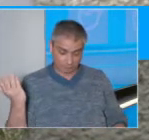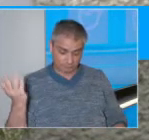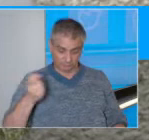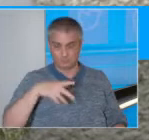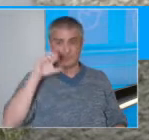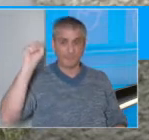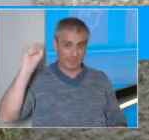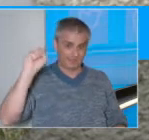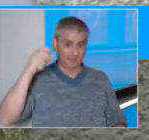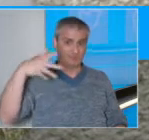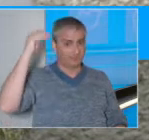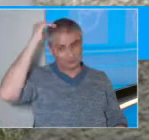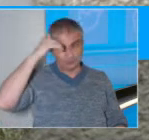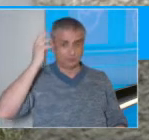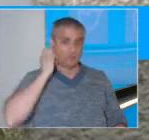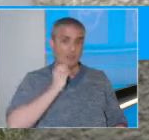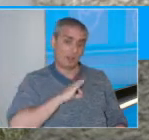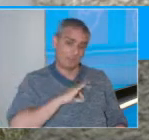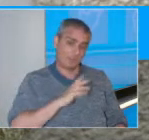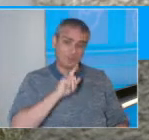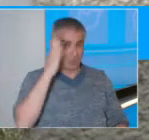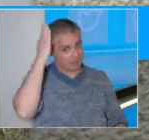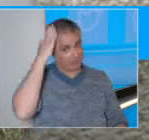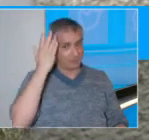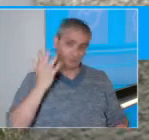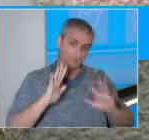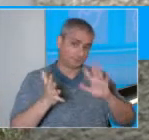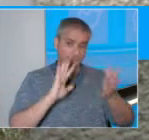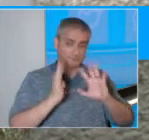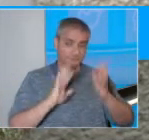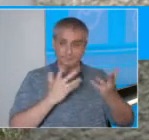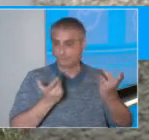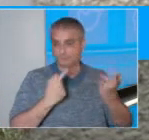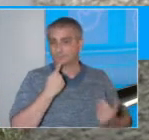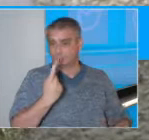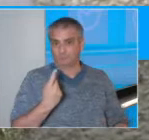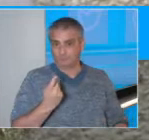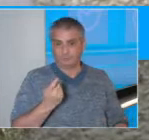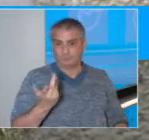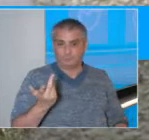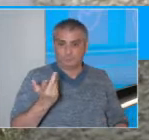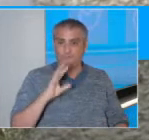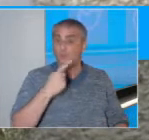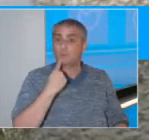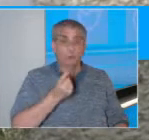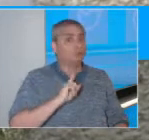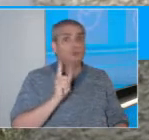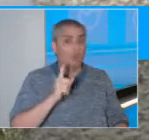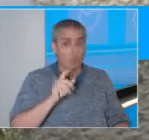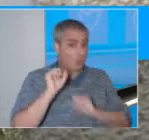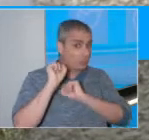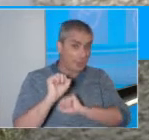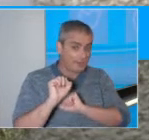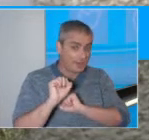גביר, סמוטריץ' וליברמן. יכול להיות גם בנט, כי בנט פחות או יותר אמר, אם הוא אומר שהוא לא